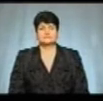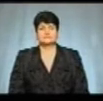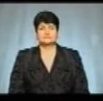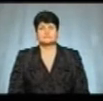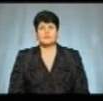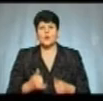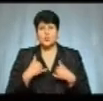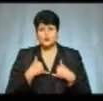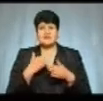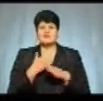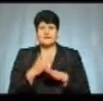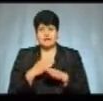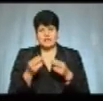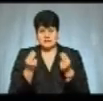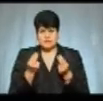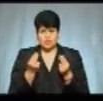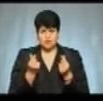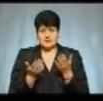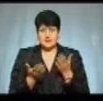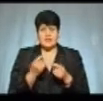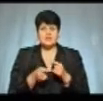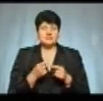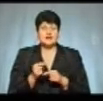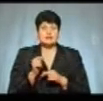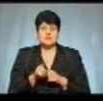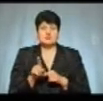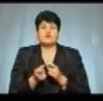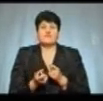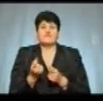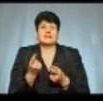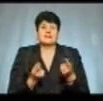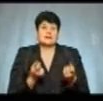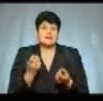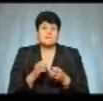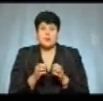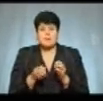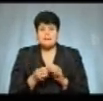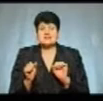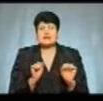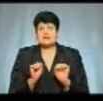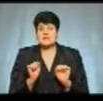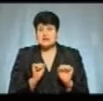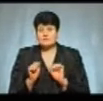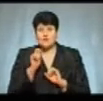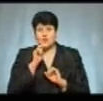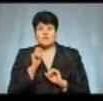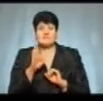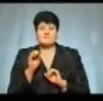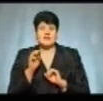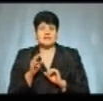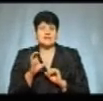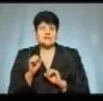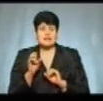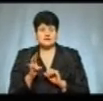У нас виділялися кошти, але через те, що виникли певні проблеми з керівництвом «Укрветсанзаводу», а